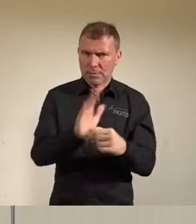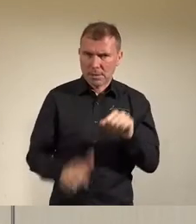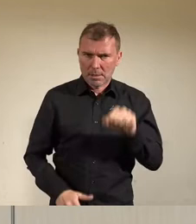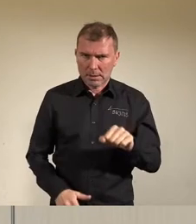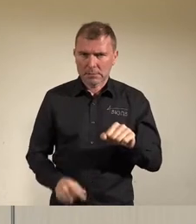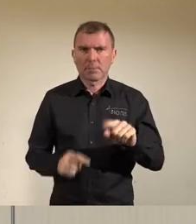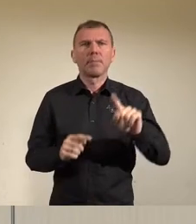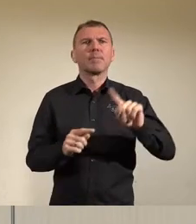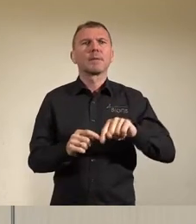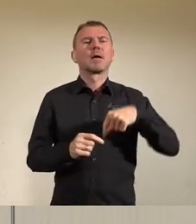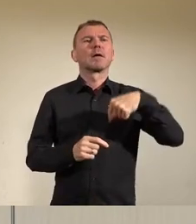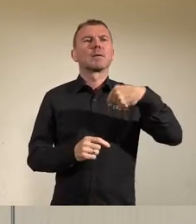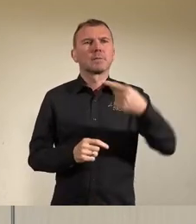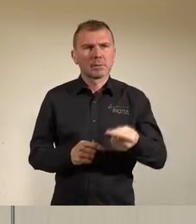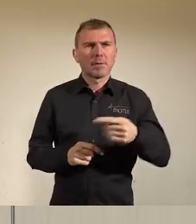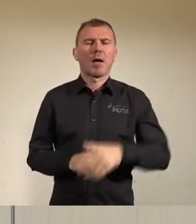Und danach habe ich